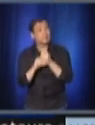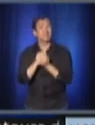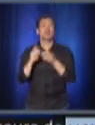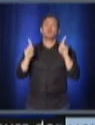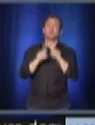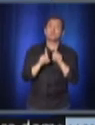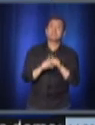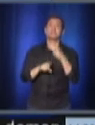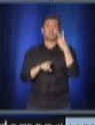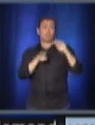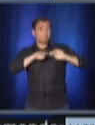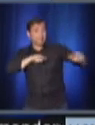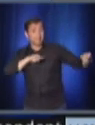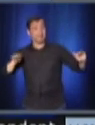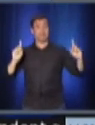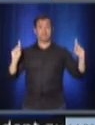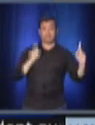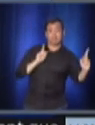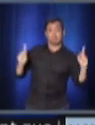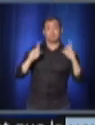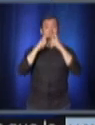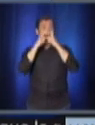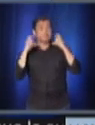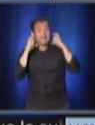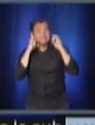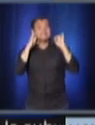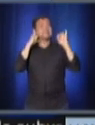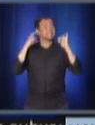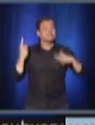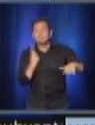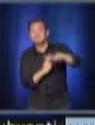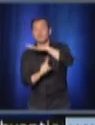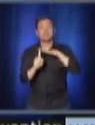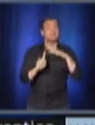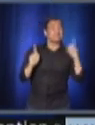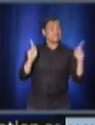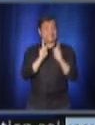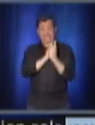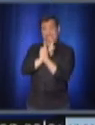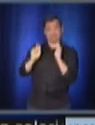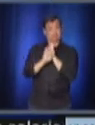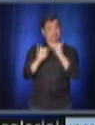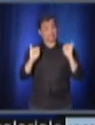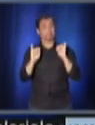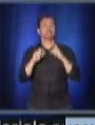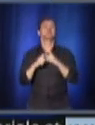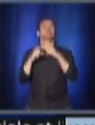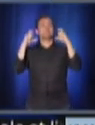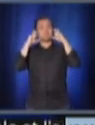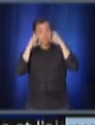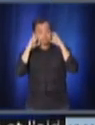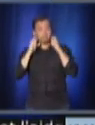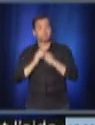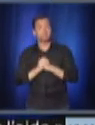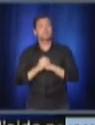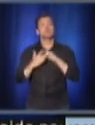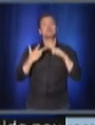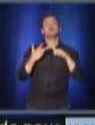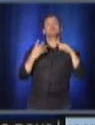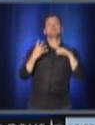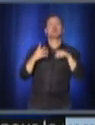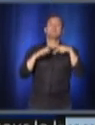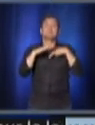de 2 mètres, porter le masque lorsqu'on est dans des situations où on ne peut pas le respecter le 2 mètres, dont le transport en